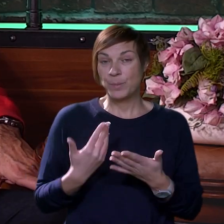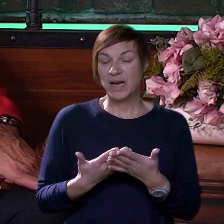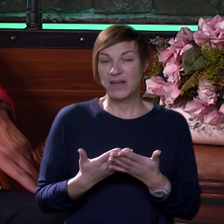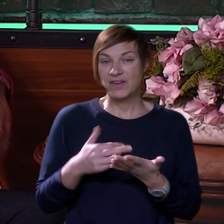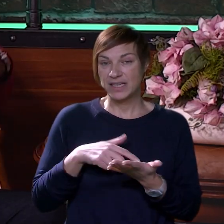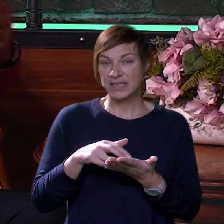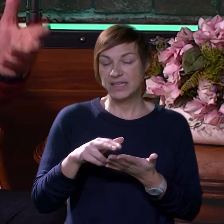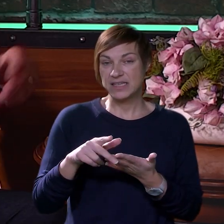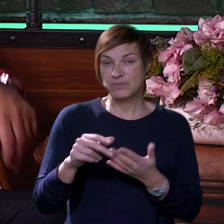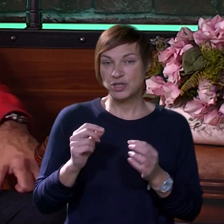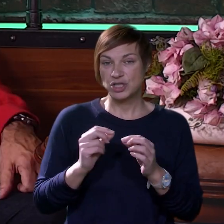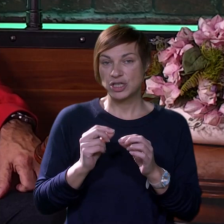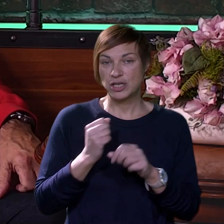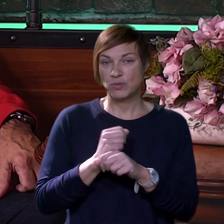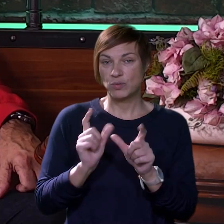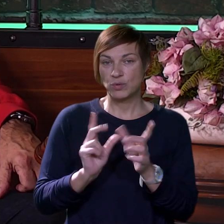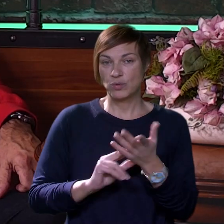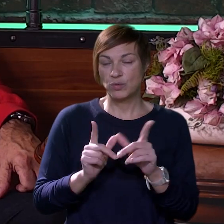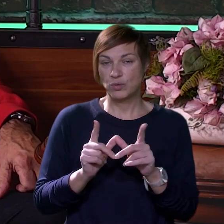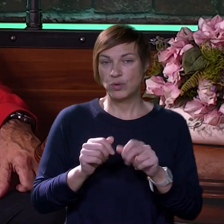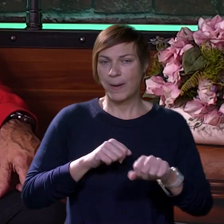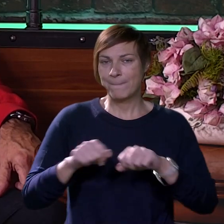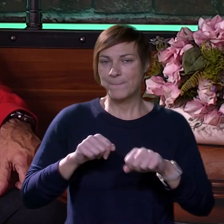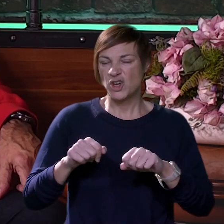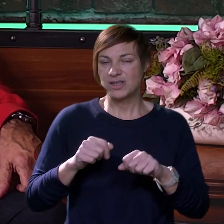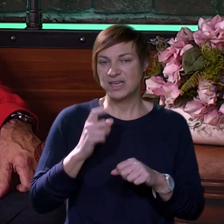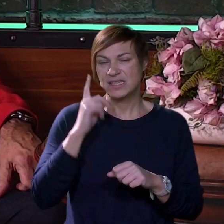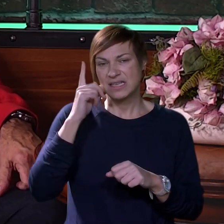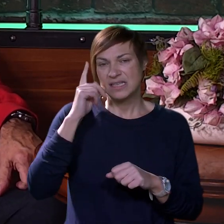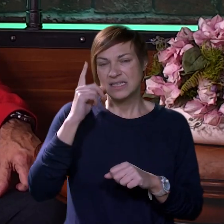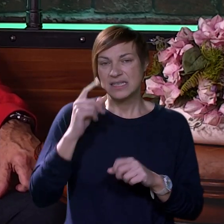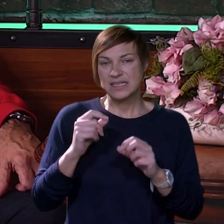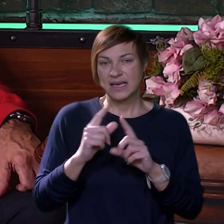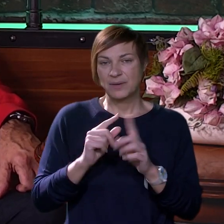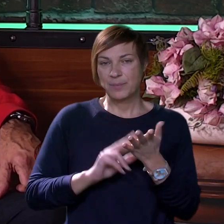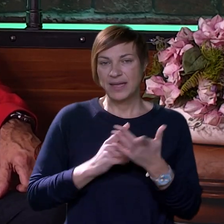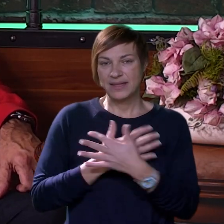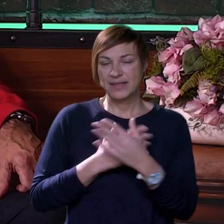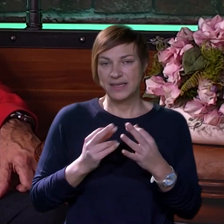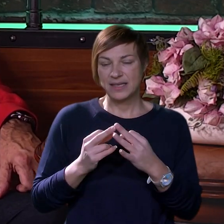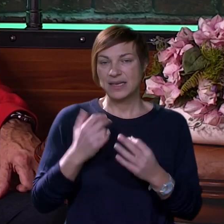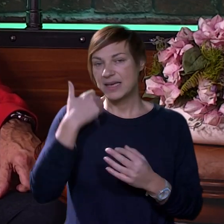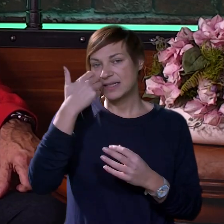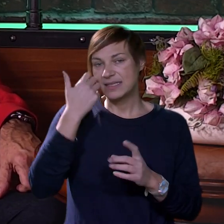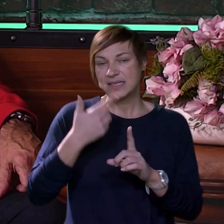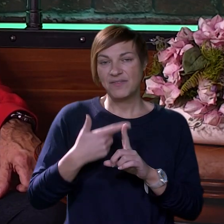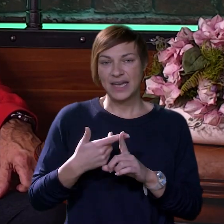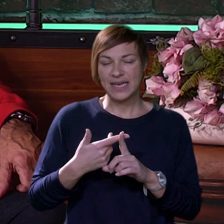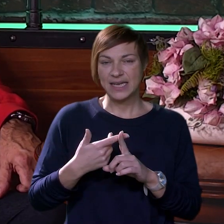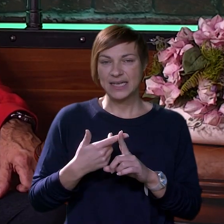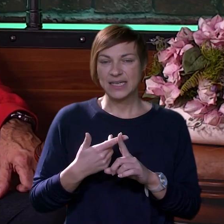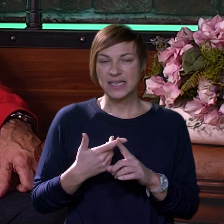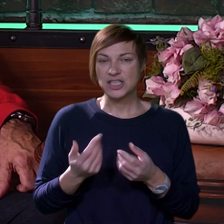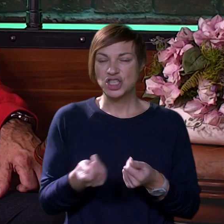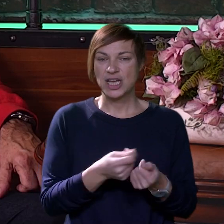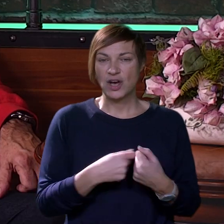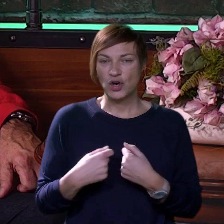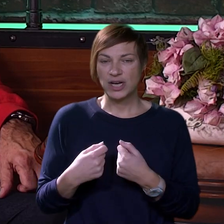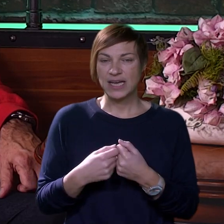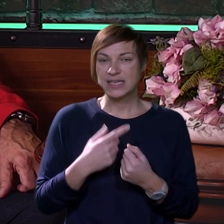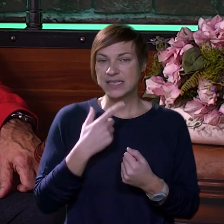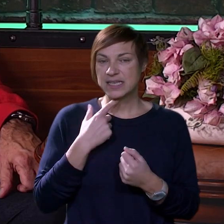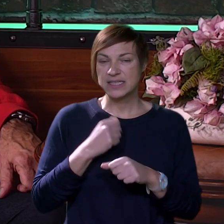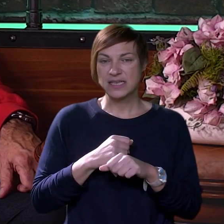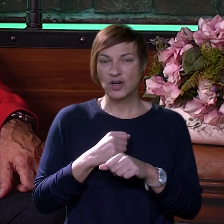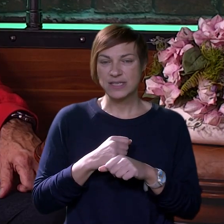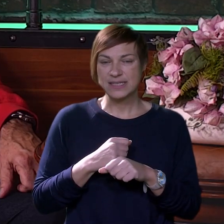smo išli u Gunju, pa je bilo i potresa, Sisak, Petrinja. Crveni križ je dakle